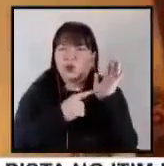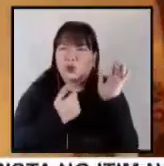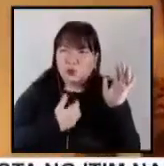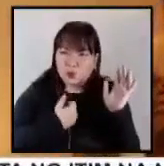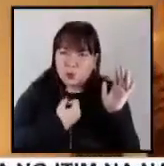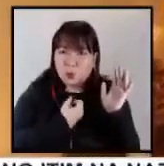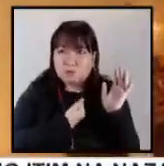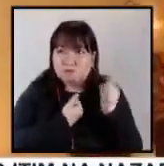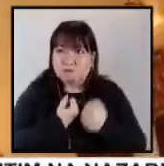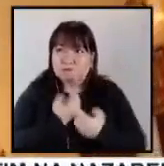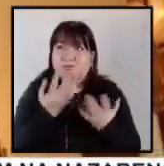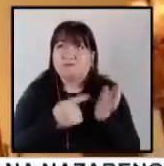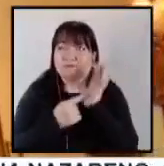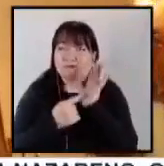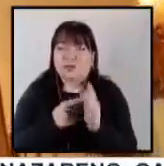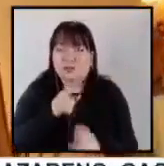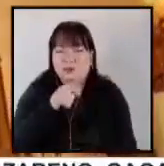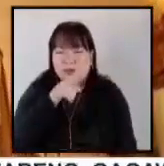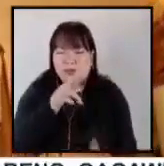pamamaraan.